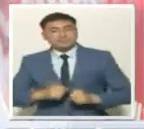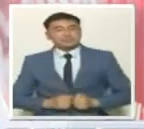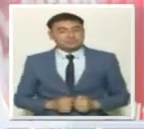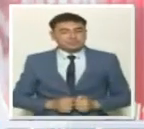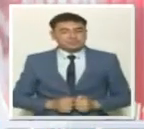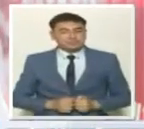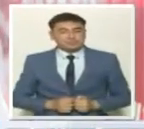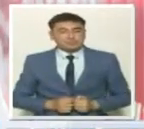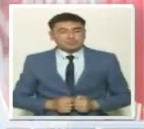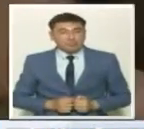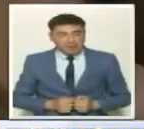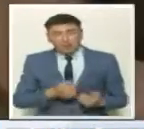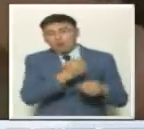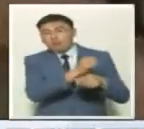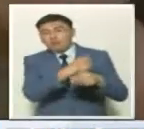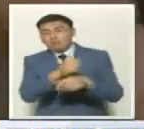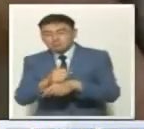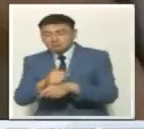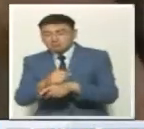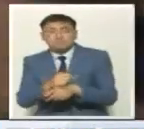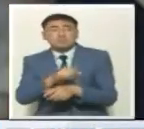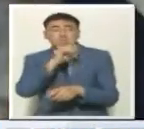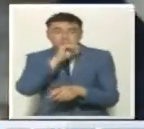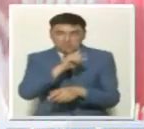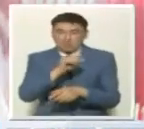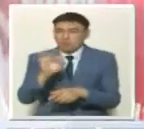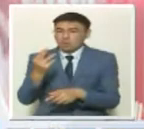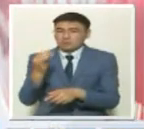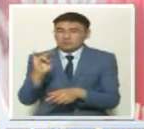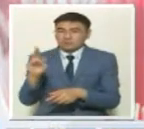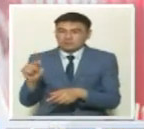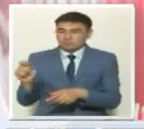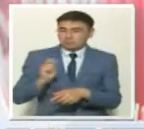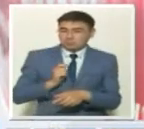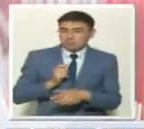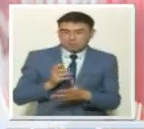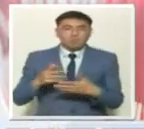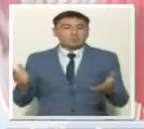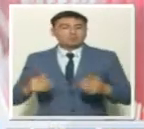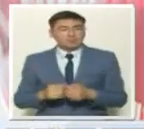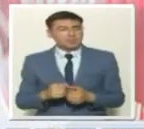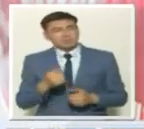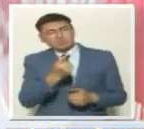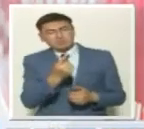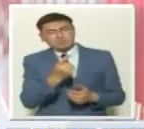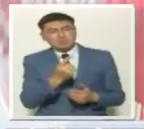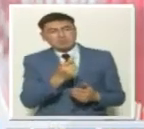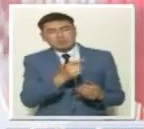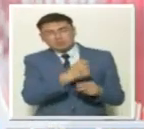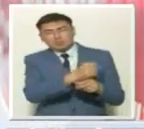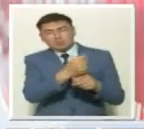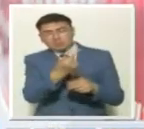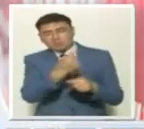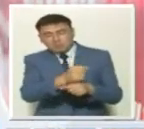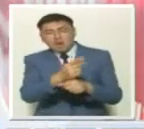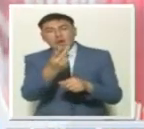победила благодаря ИППОН, то есть присуждению мне самые высокие оценки. Перед 3-м состязанием я волновалась, вдруг получу 2-е место и не